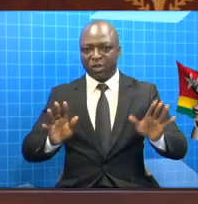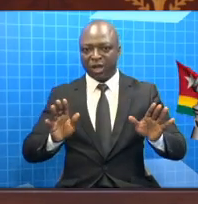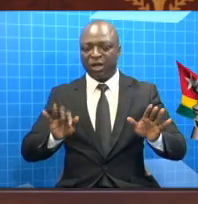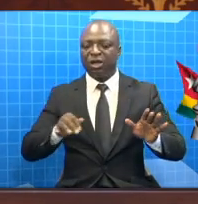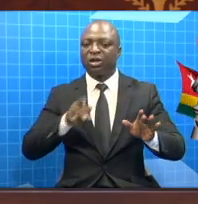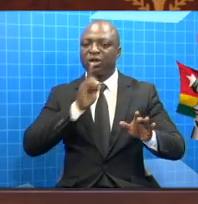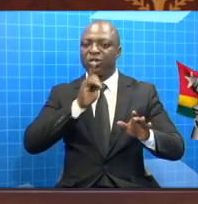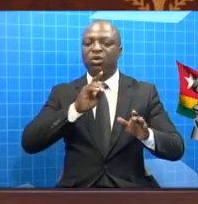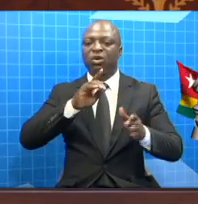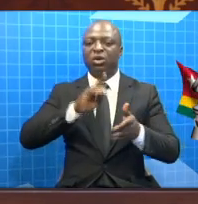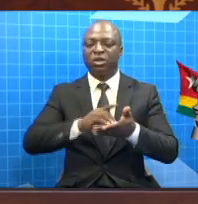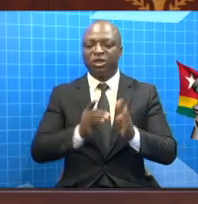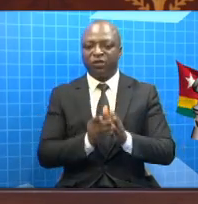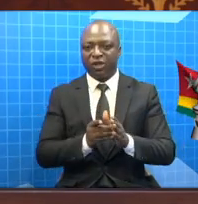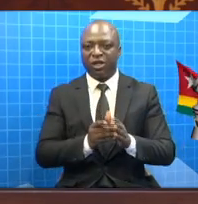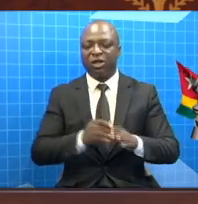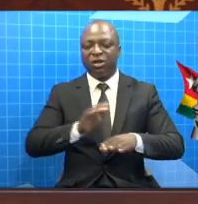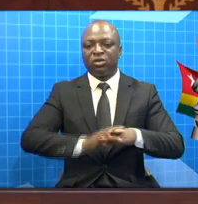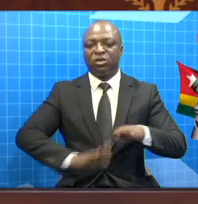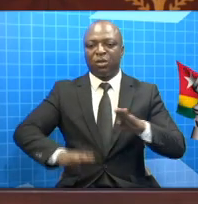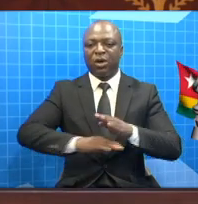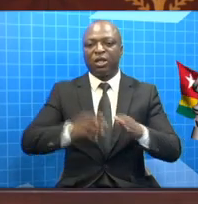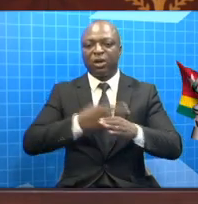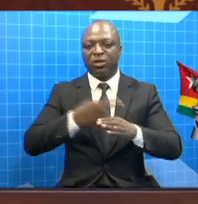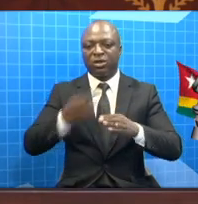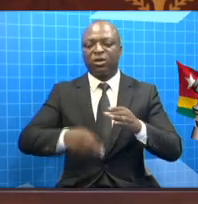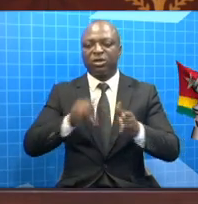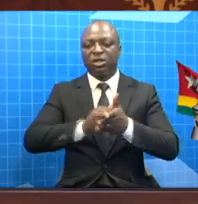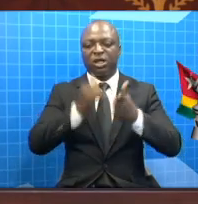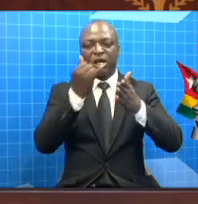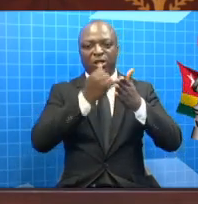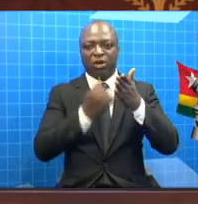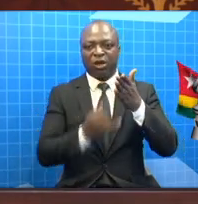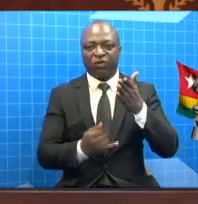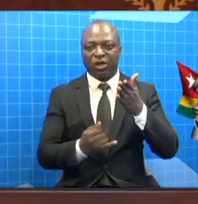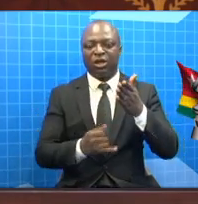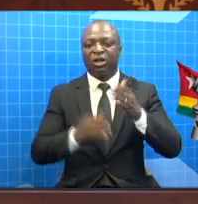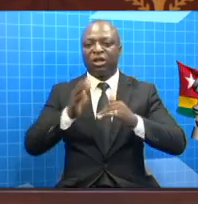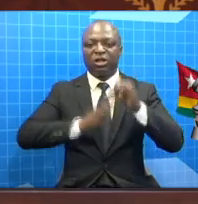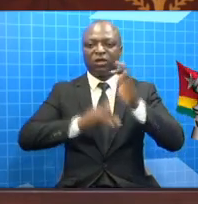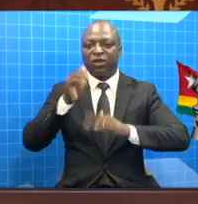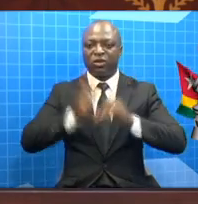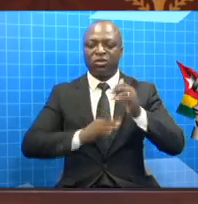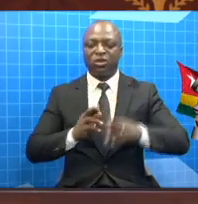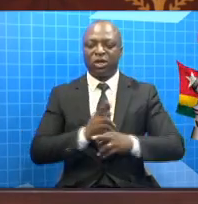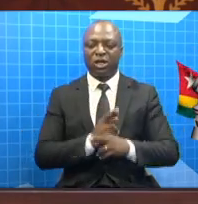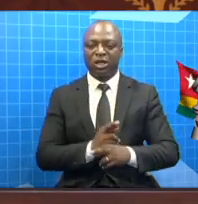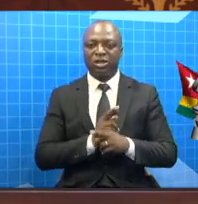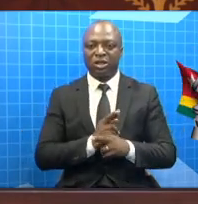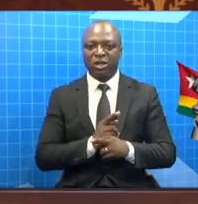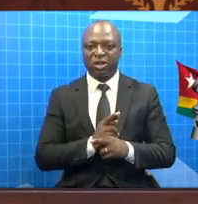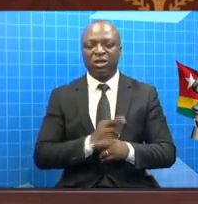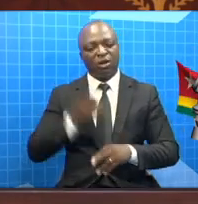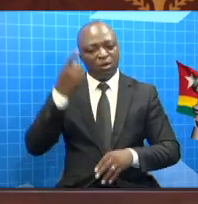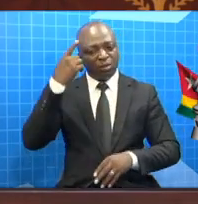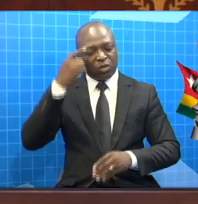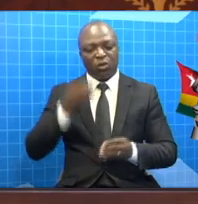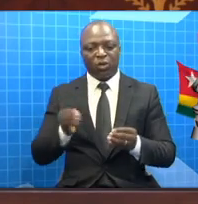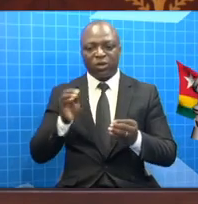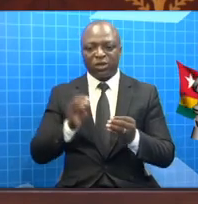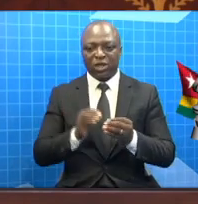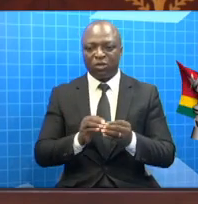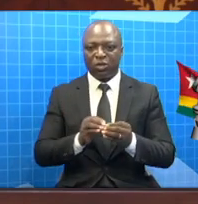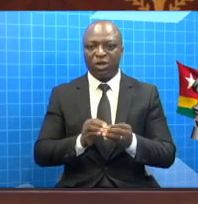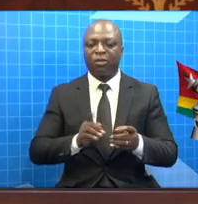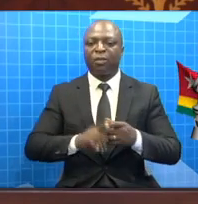seront définis sur la base des résultats de la cartographie des infrastructures existantes afin de contribuer